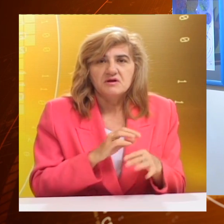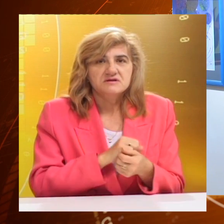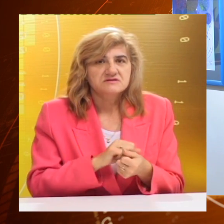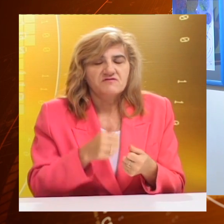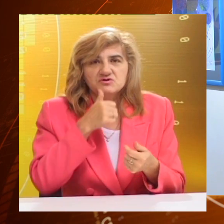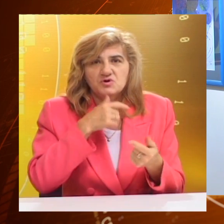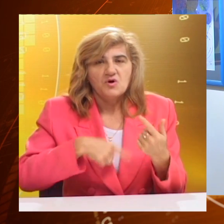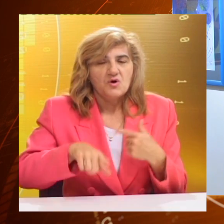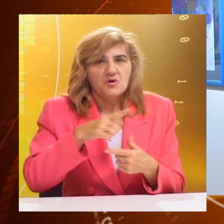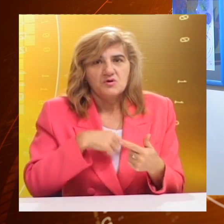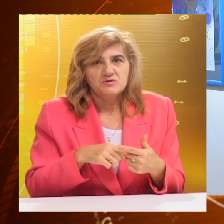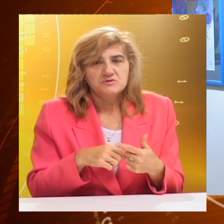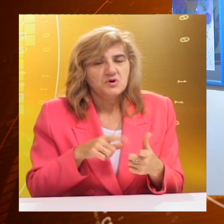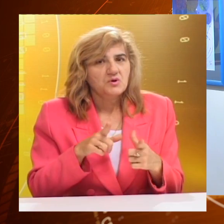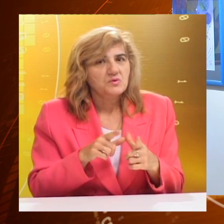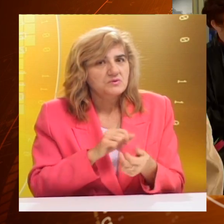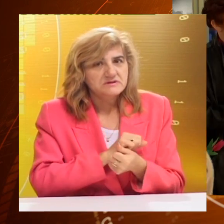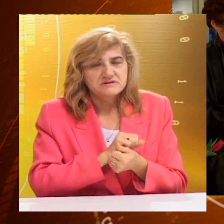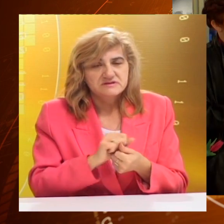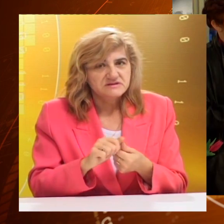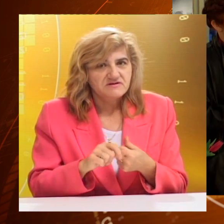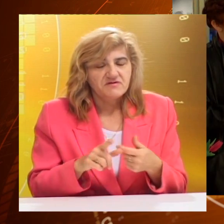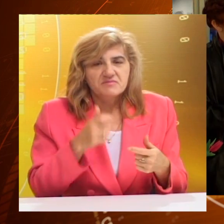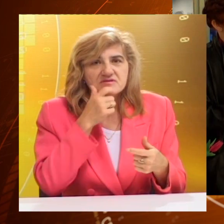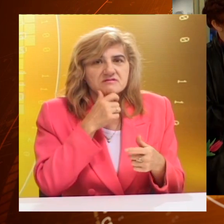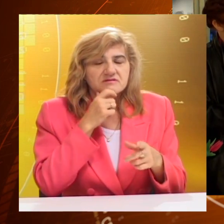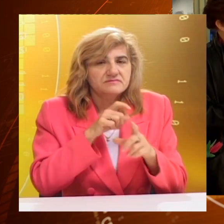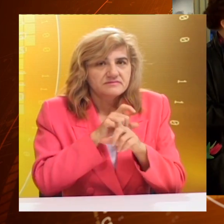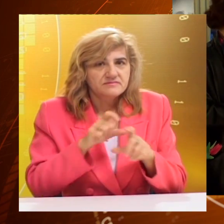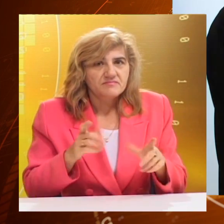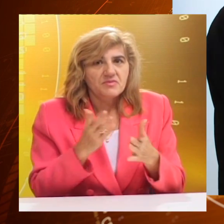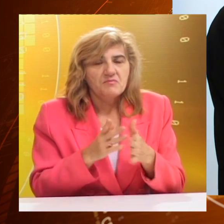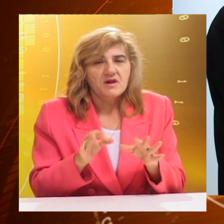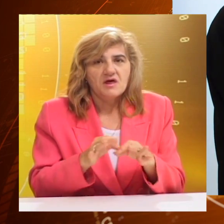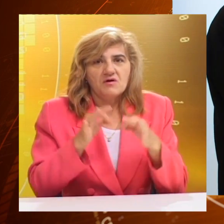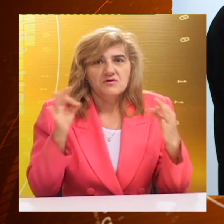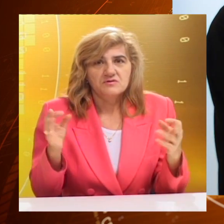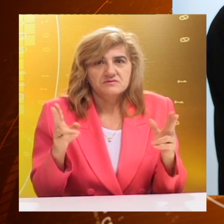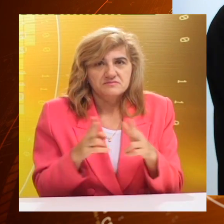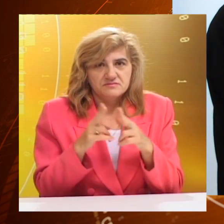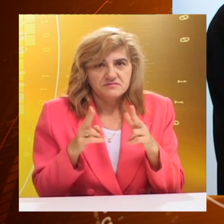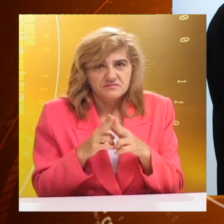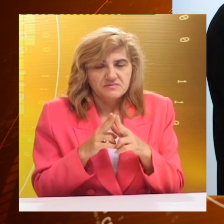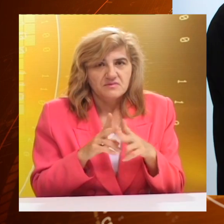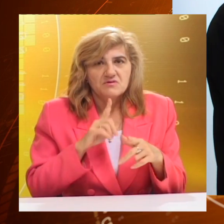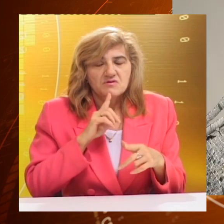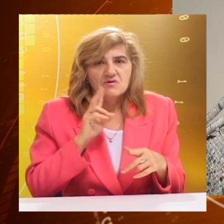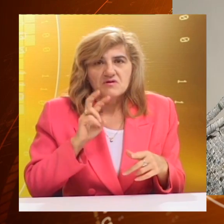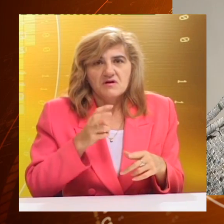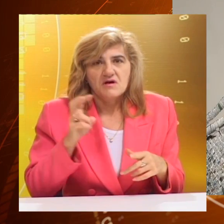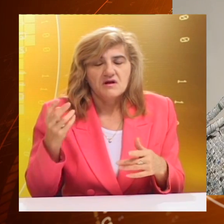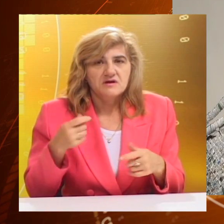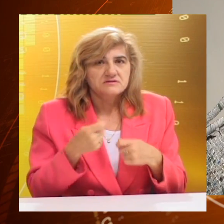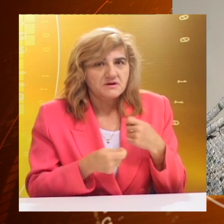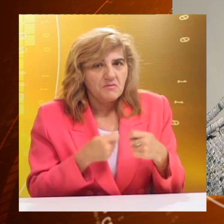lepoti, prirodi i svemu ono što nas okružuje. U svim mesnim zajednicama i gerontološkim klubovima su održani slični skupovi koji su